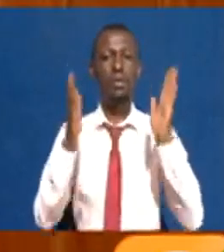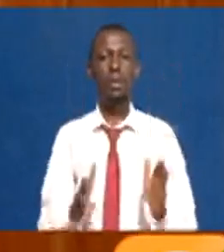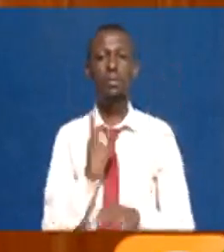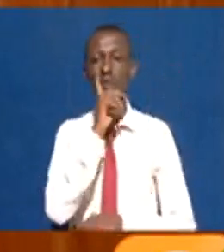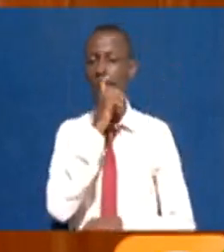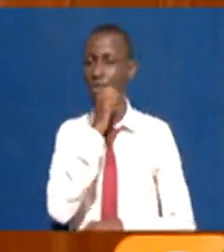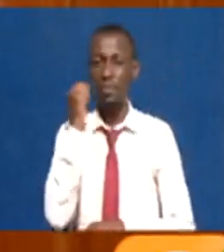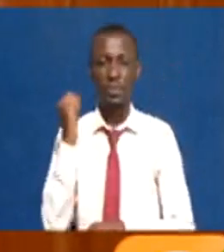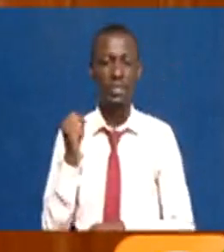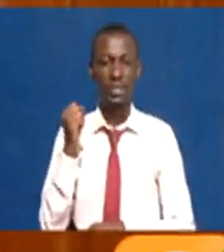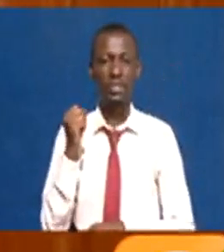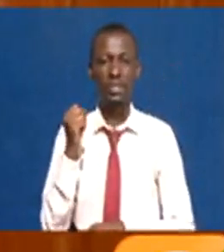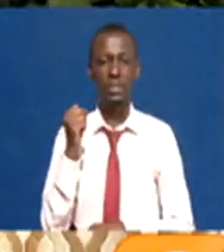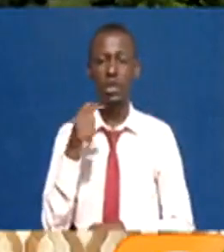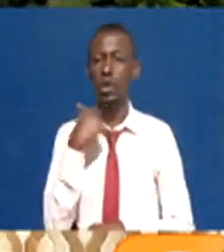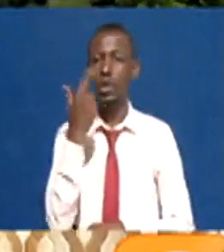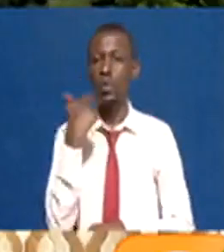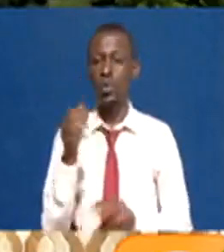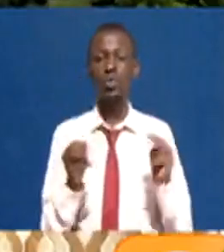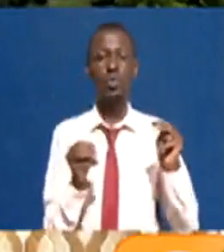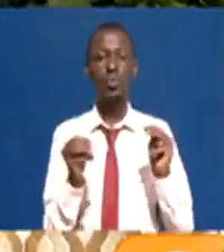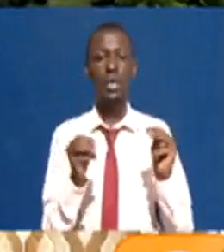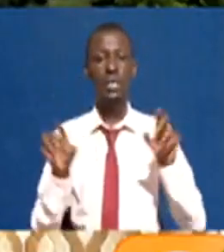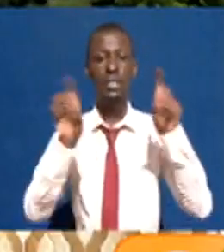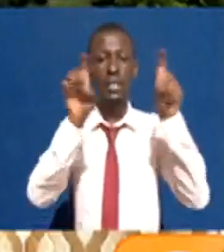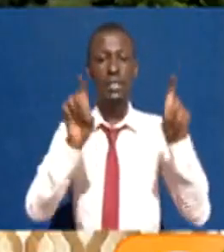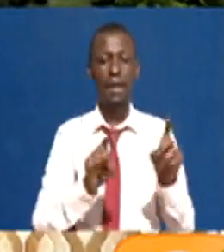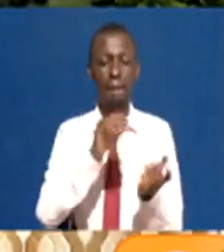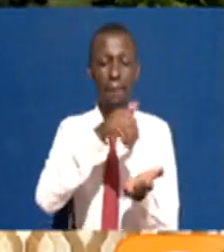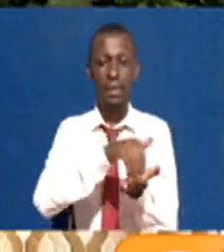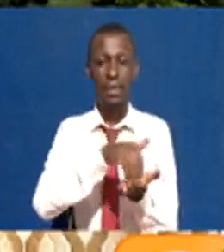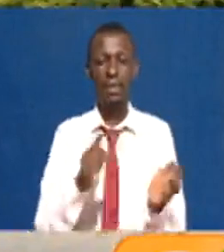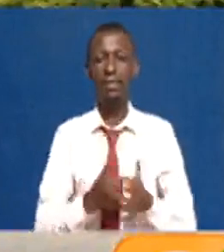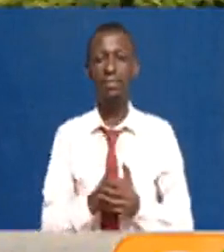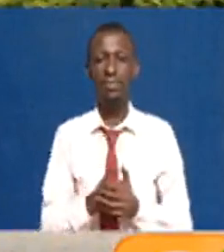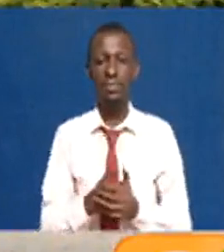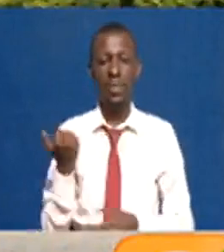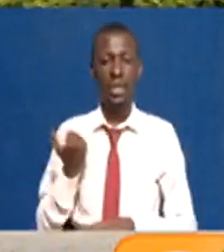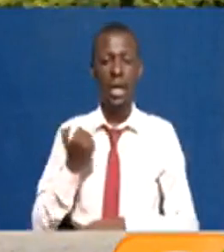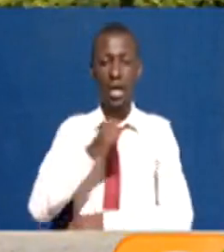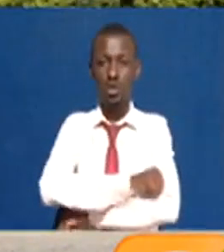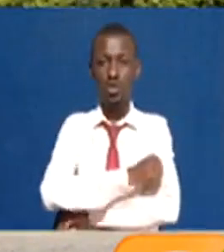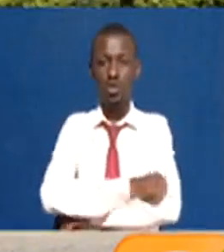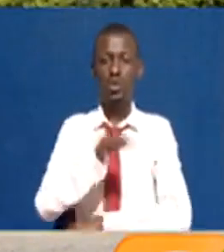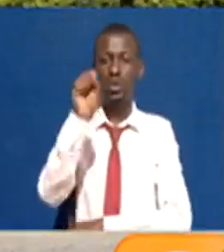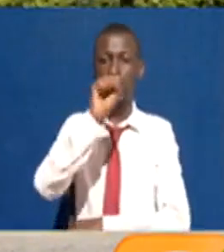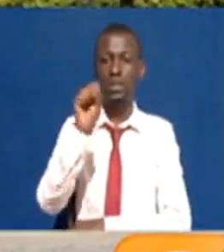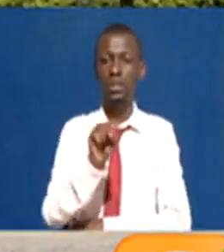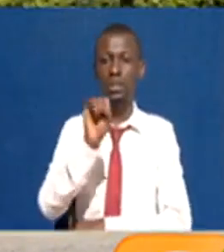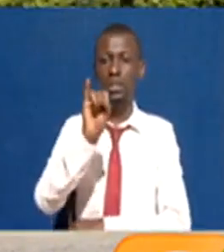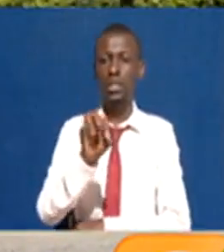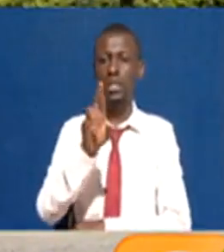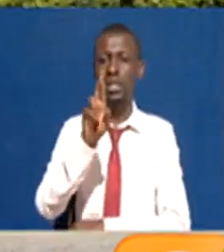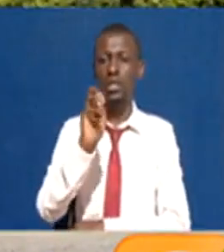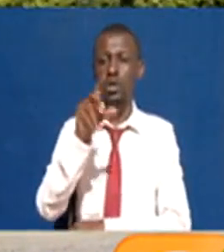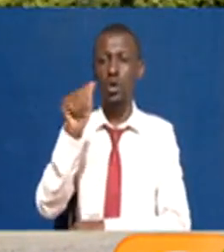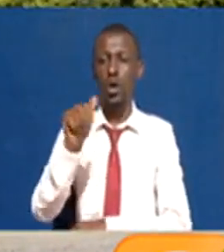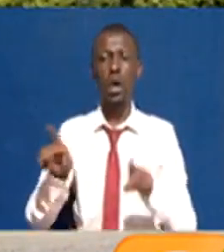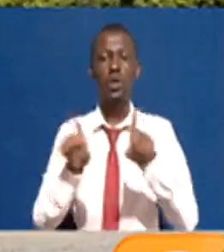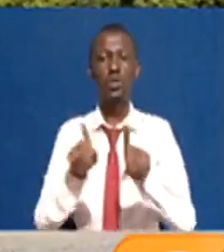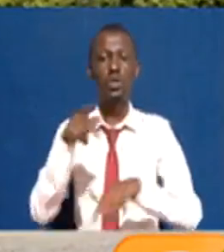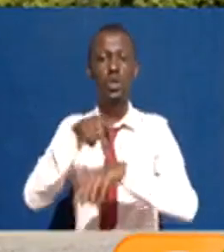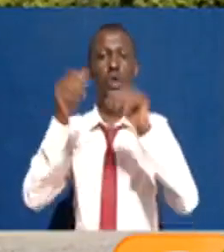kama meneja wa kituo cha mtihani. Katika shule ya wasichana ya Sironga, mwalimu mkuu Eva Odhiambo pia